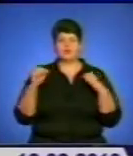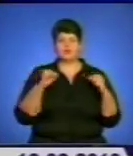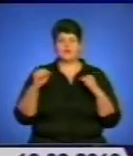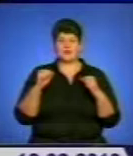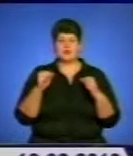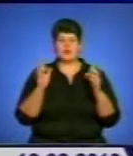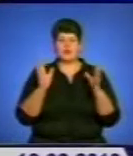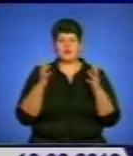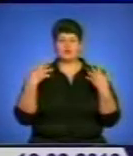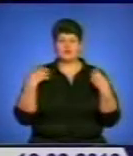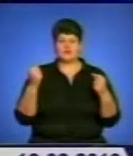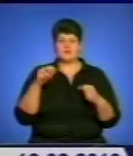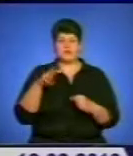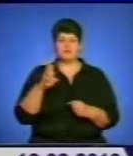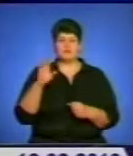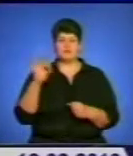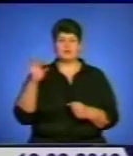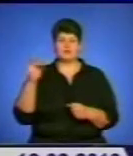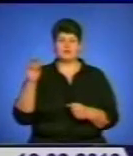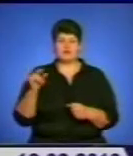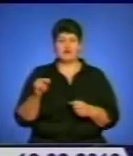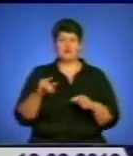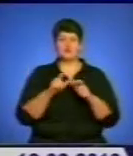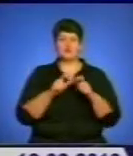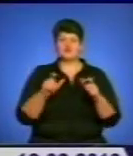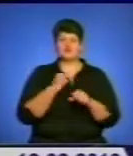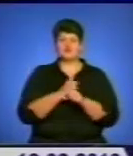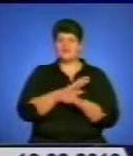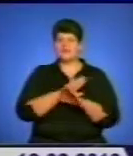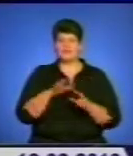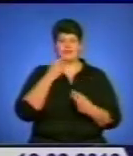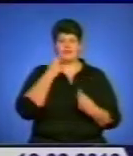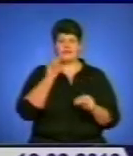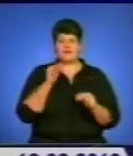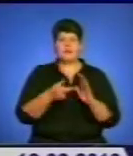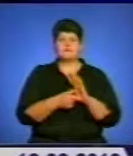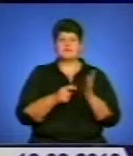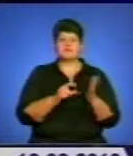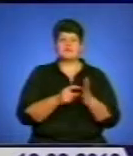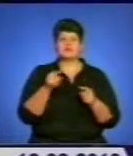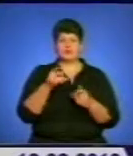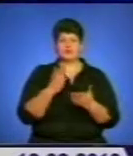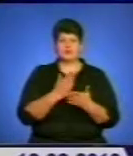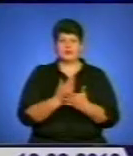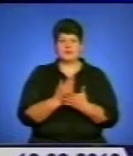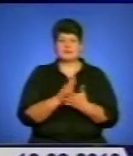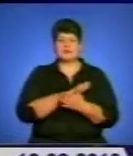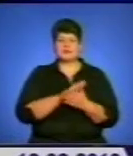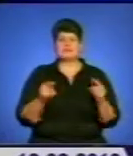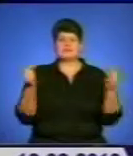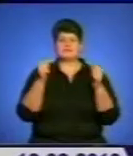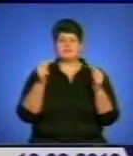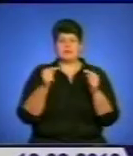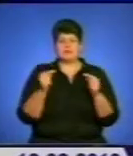Бортняк. Він також зазначив, що установа працює не досить ефективно, а приміщення, у якому воно знаходиться, не